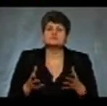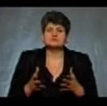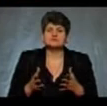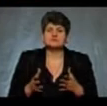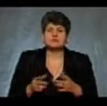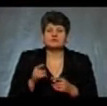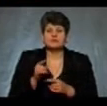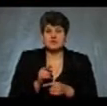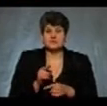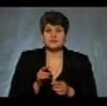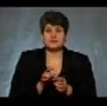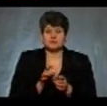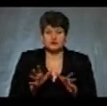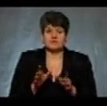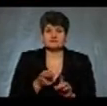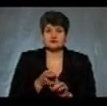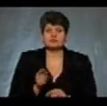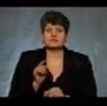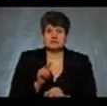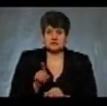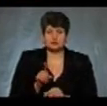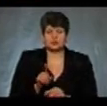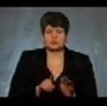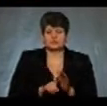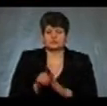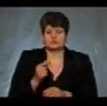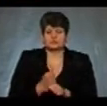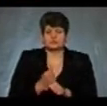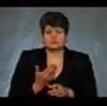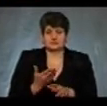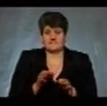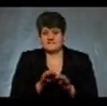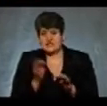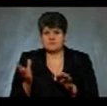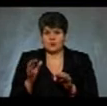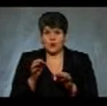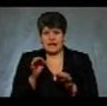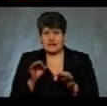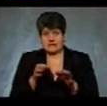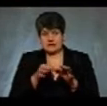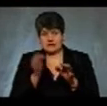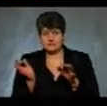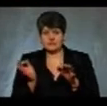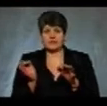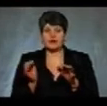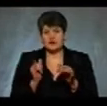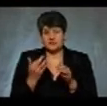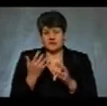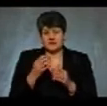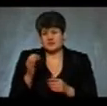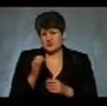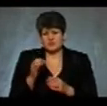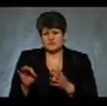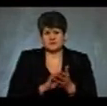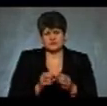Граната вибухає внаслідок того, що її приводять в дію. Тобто висмикують кільце щекою і за декілька секунд